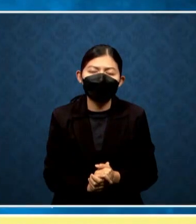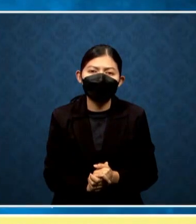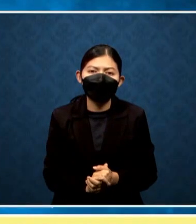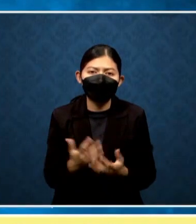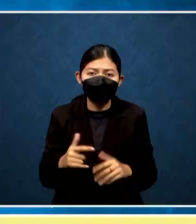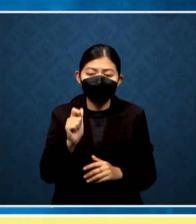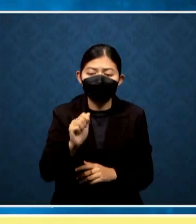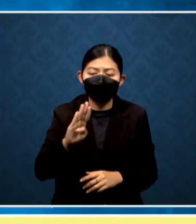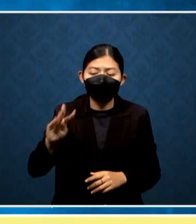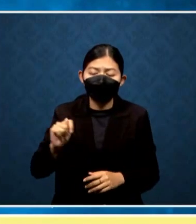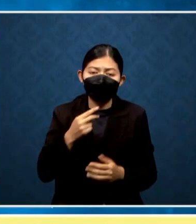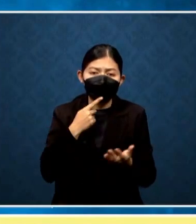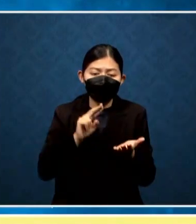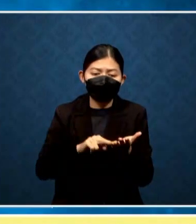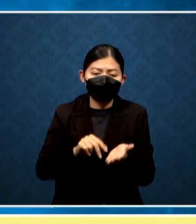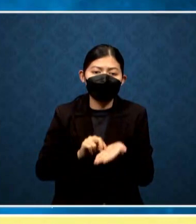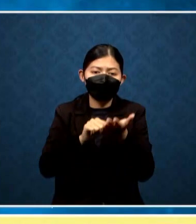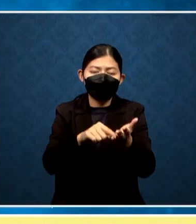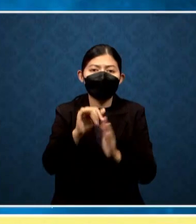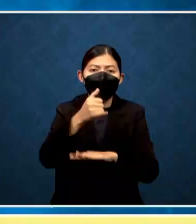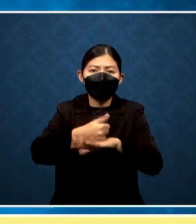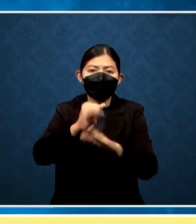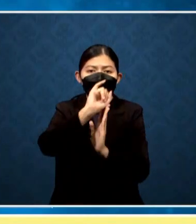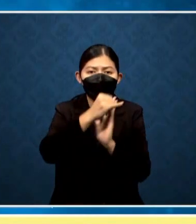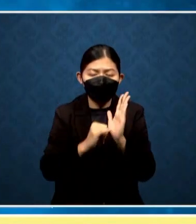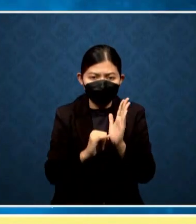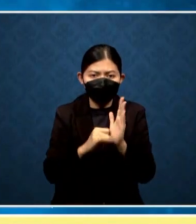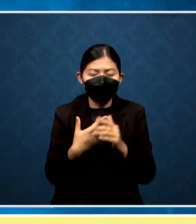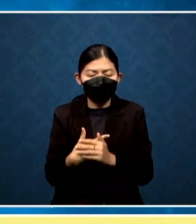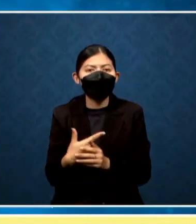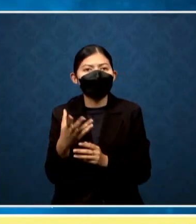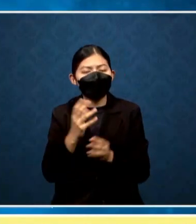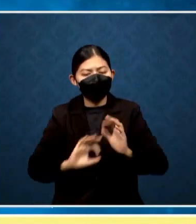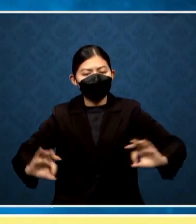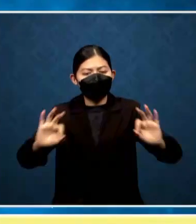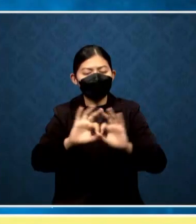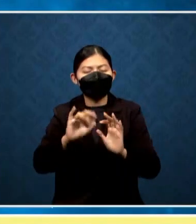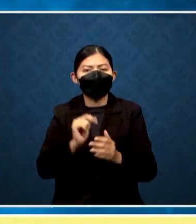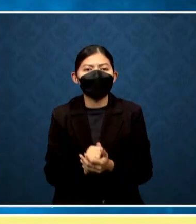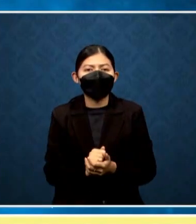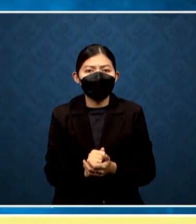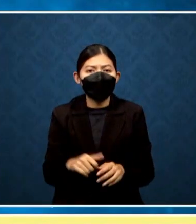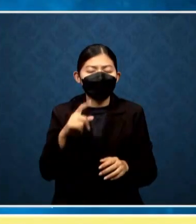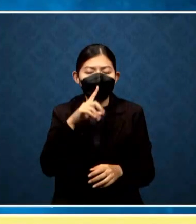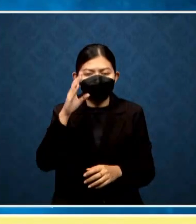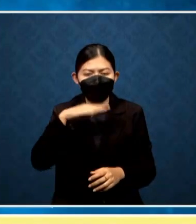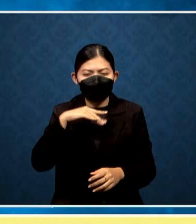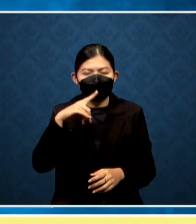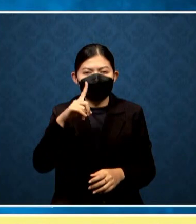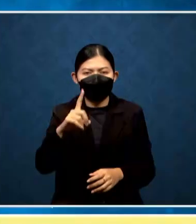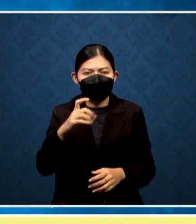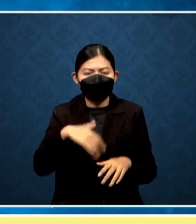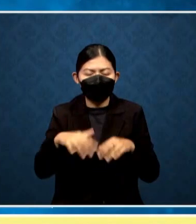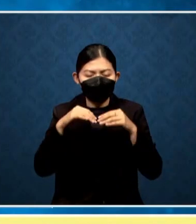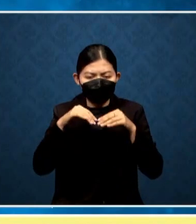่ทั้ถินได้มหนัสืแจ้งให้ทานพัรัการจัหวดให้ความสำคัญกับนโยบายการจัดการน้ำเสียและกให้กำ